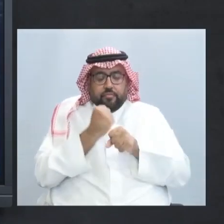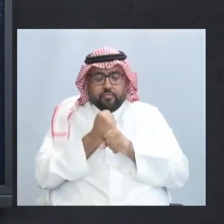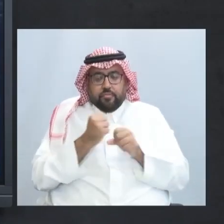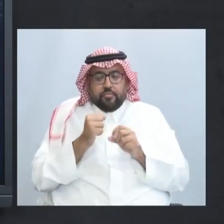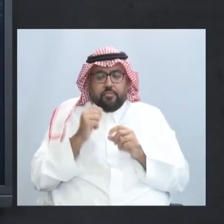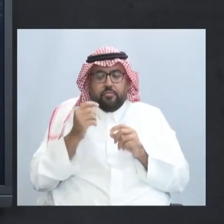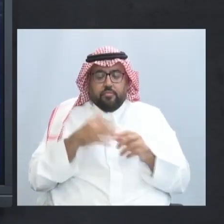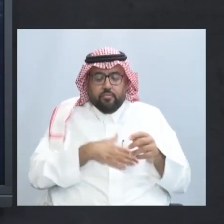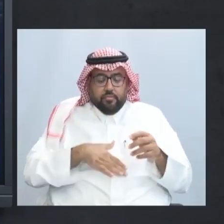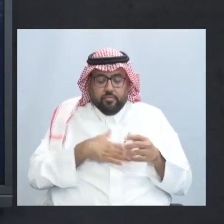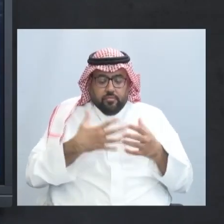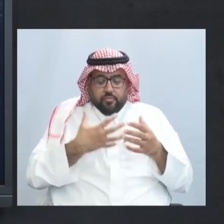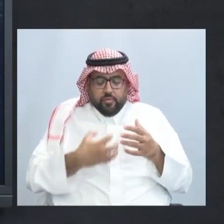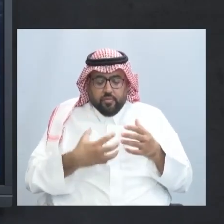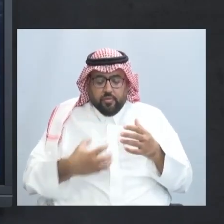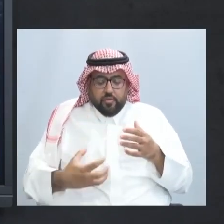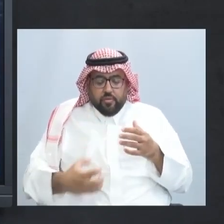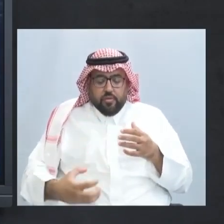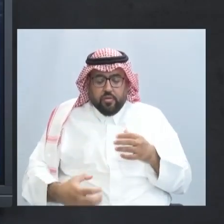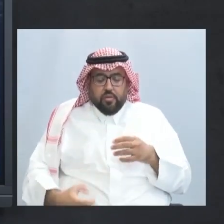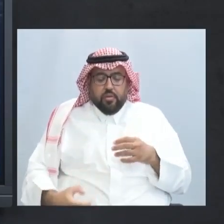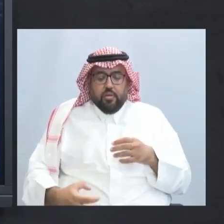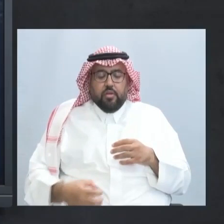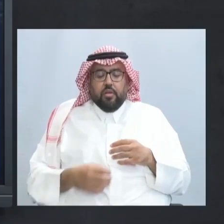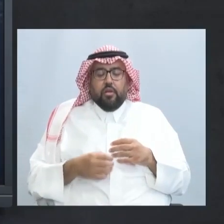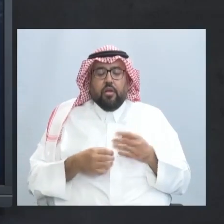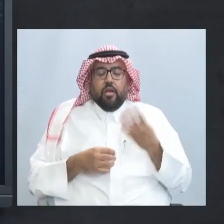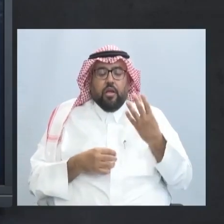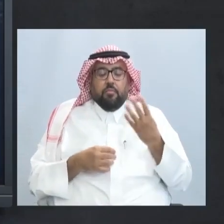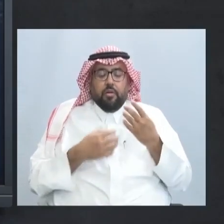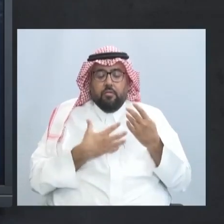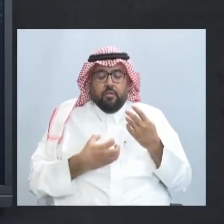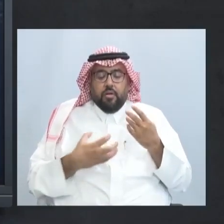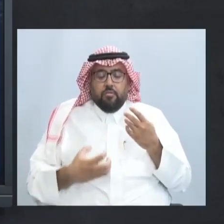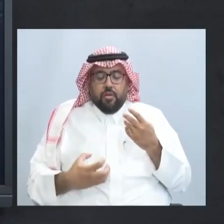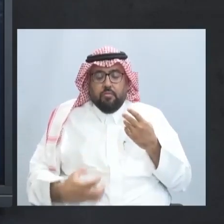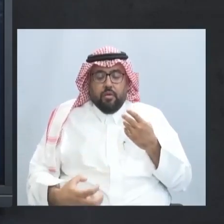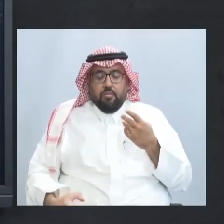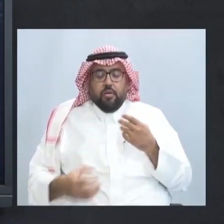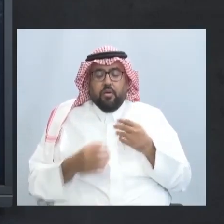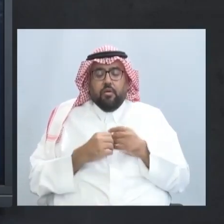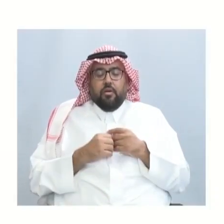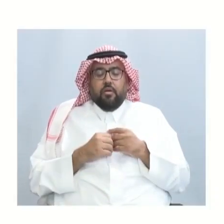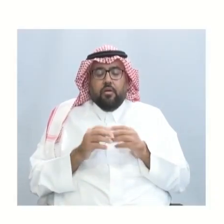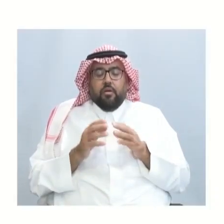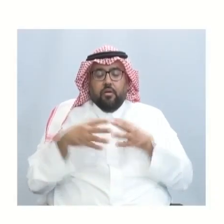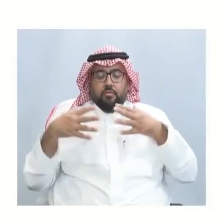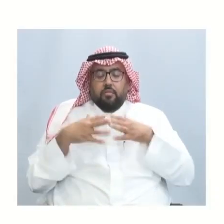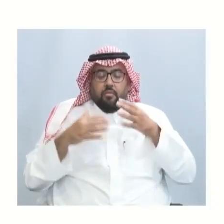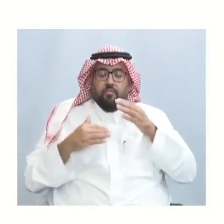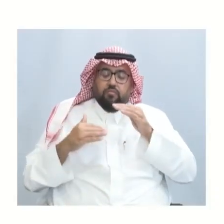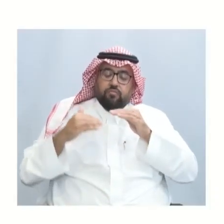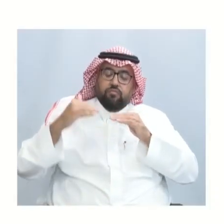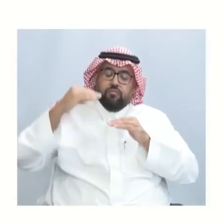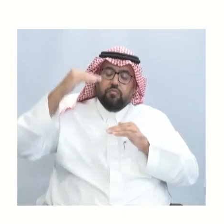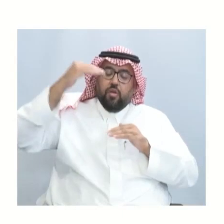بعمليه الهضم وهضم السليلوز الذي يكون في الحشائش التي تتغذى عليها معدل الا ايضا مرتفع و